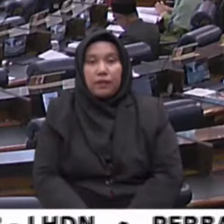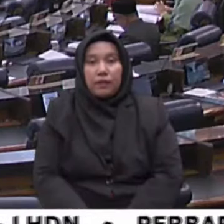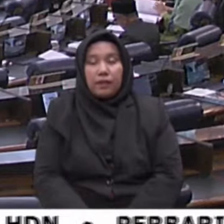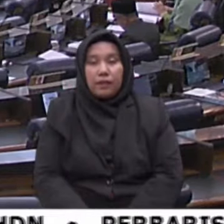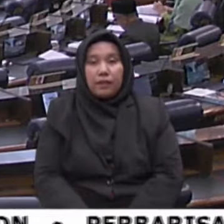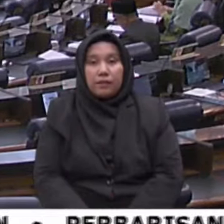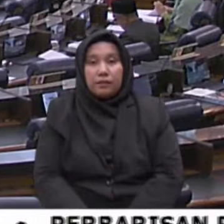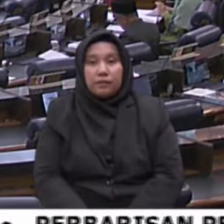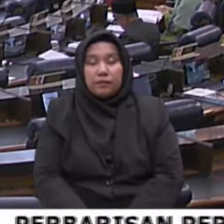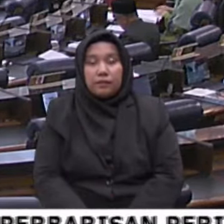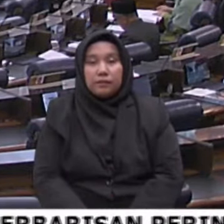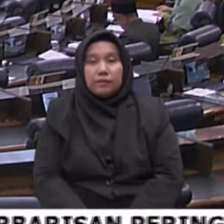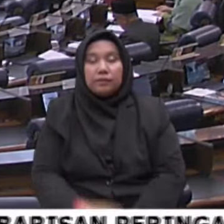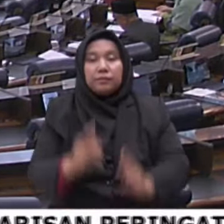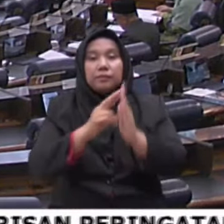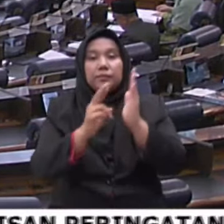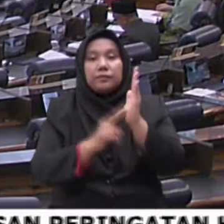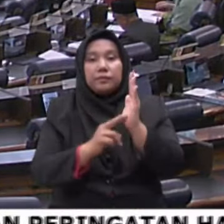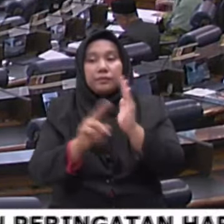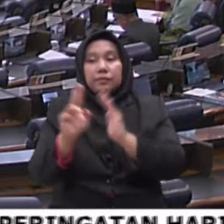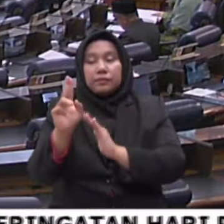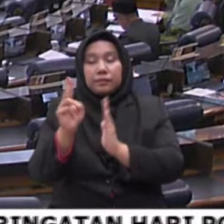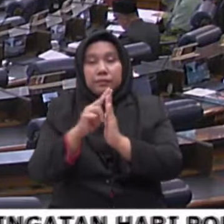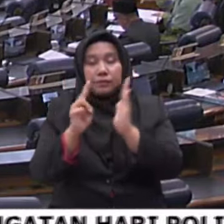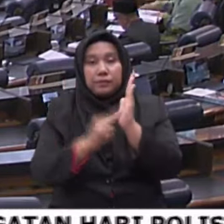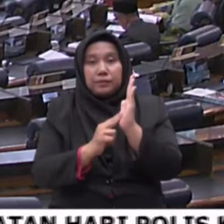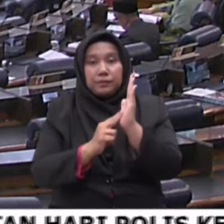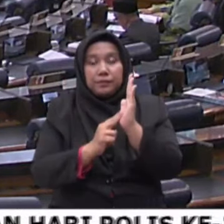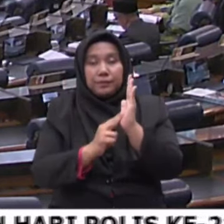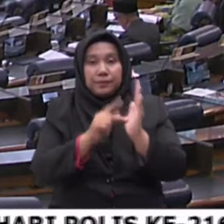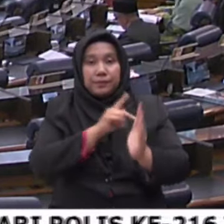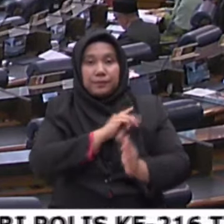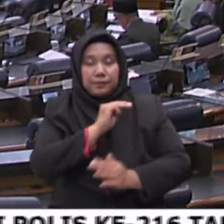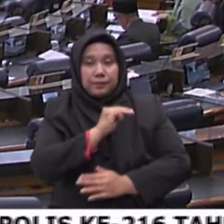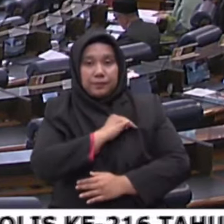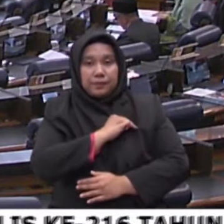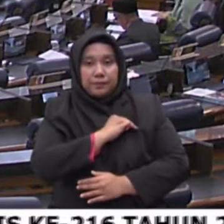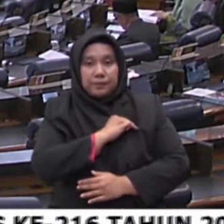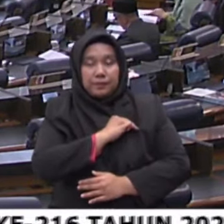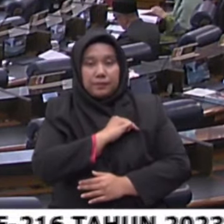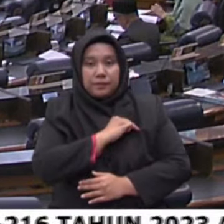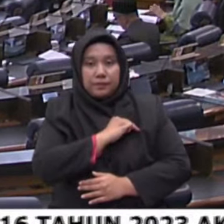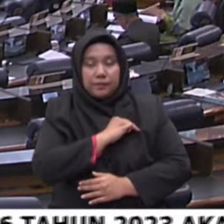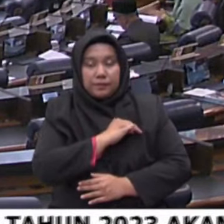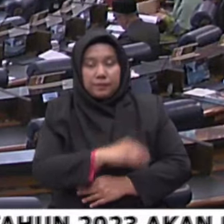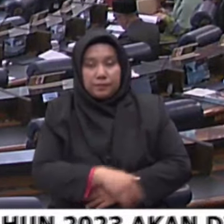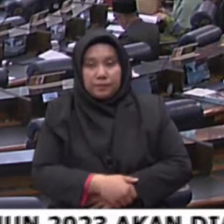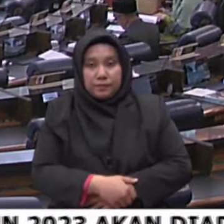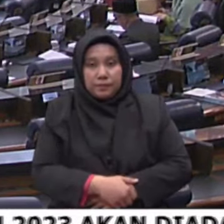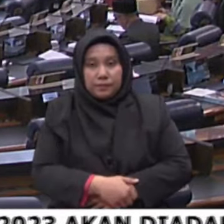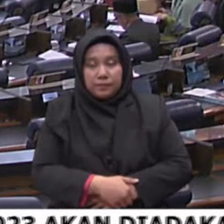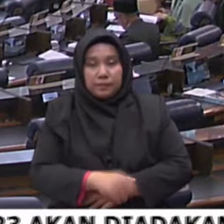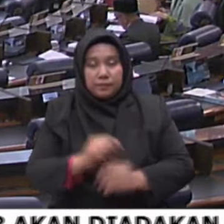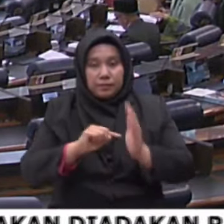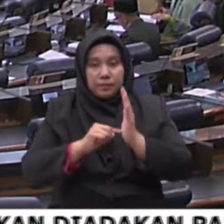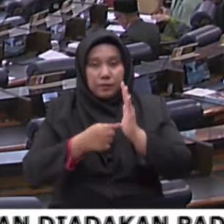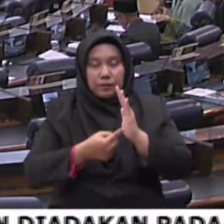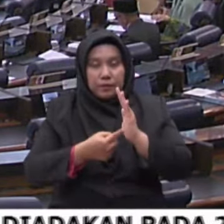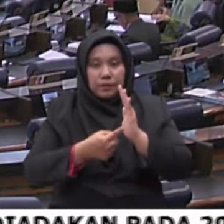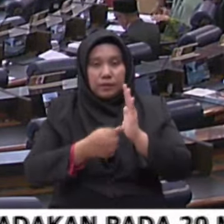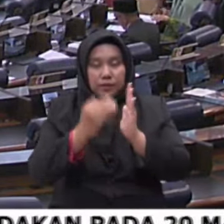membahas rang undang-undang pembekalan peringkat kementerian bagi K aa KUSK. Saya mulakan dengan